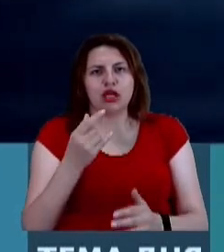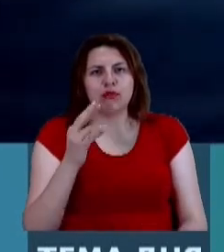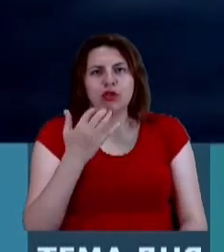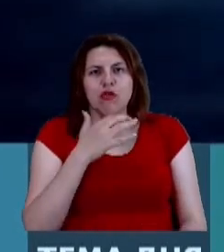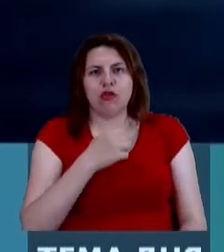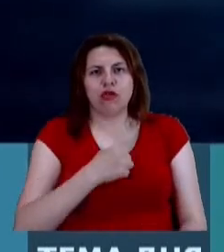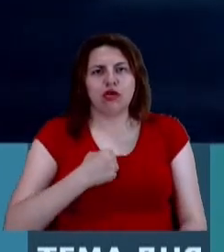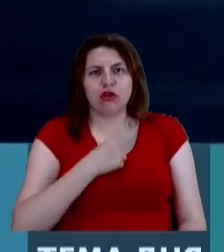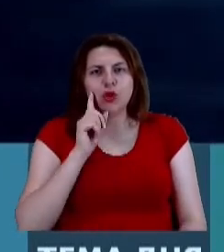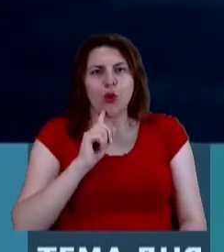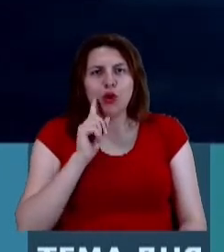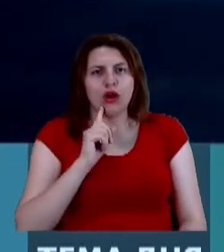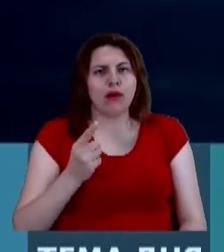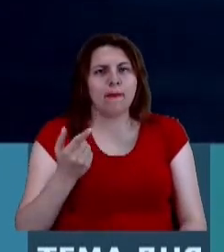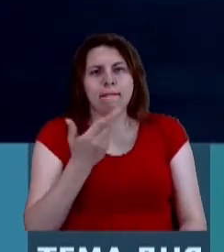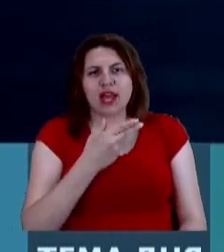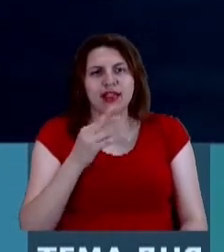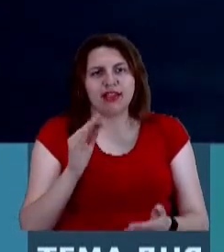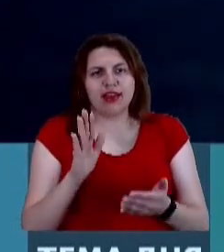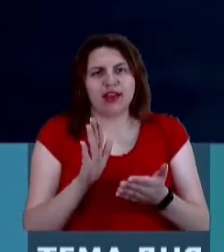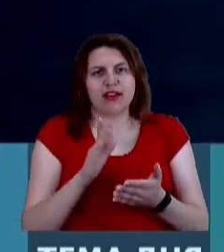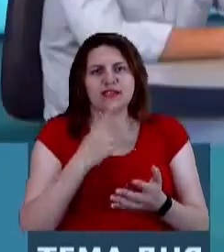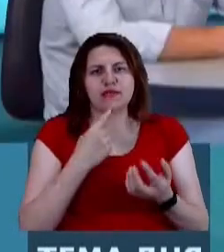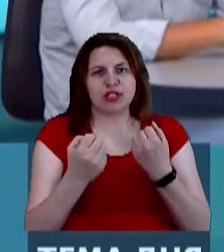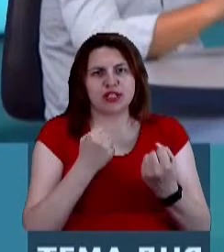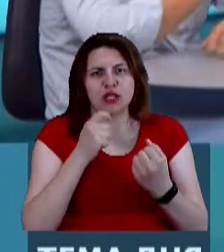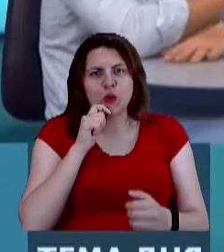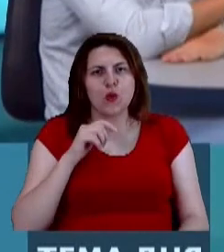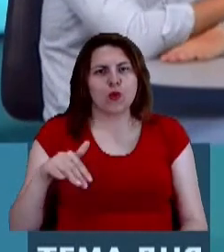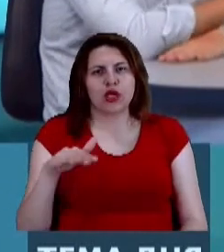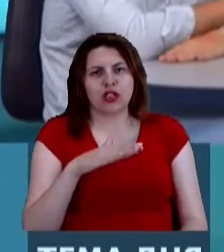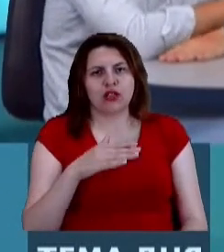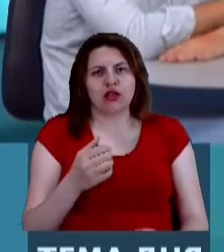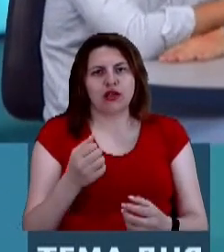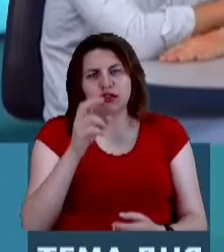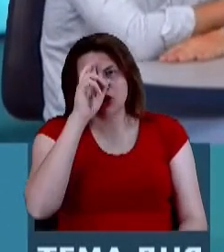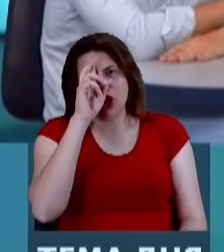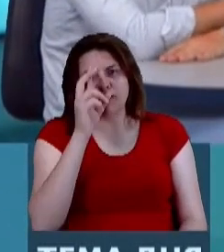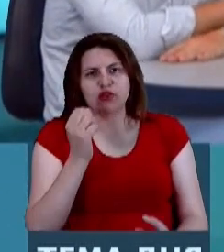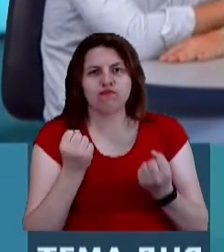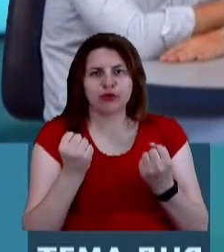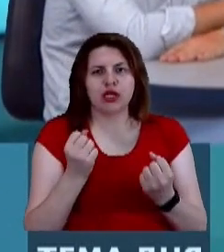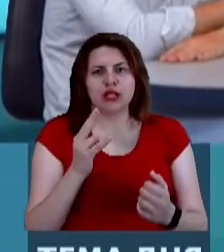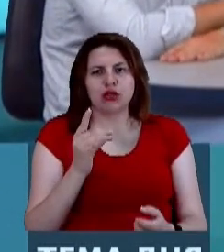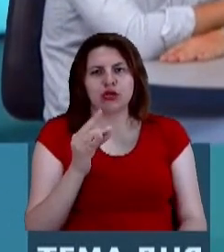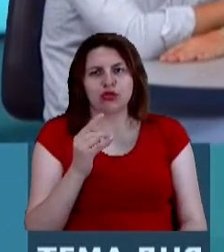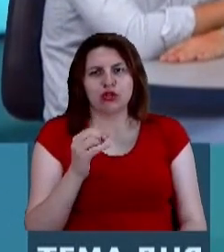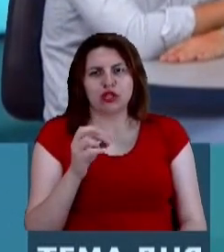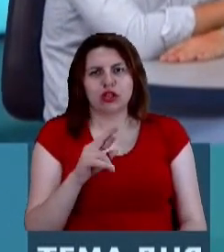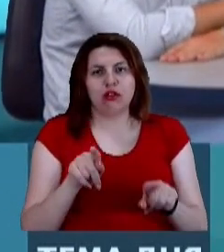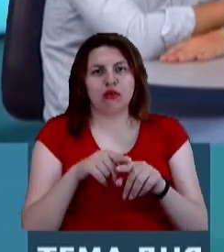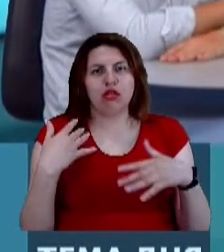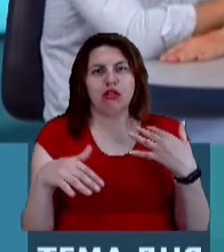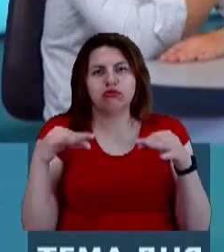не зміцнимо свої українські державні інституції, доки вони у нас всі будуть в такому розбалансованому і